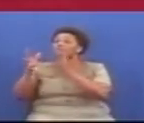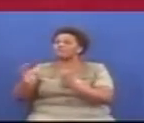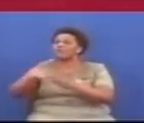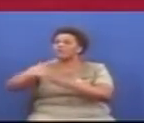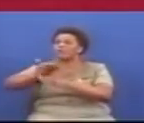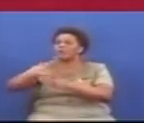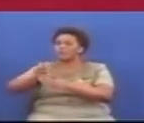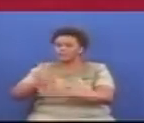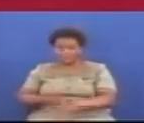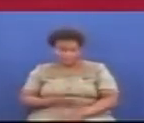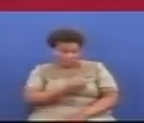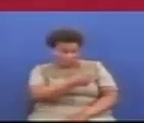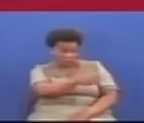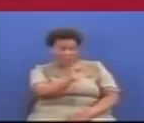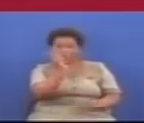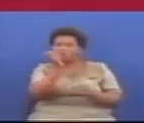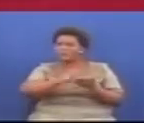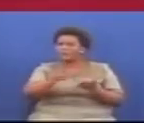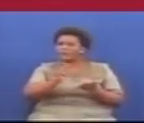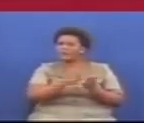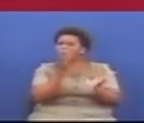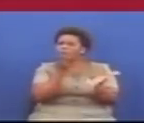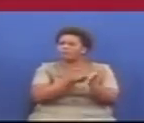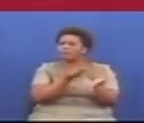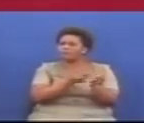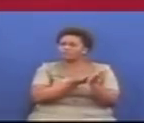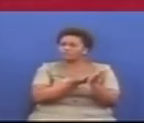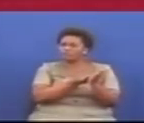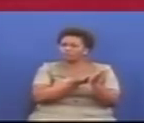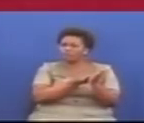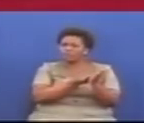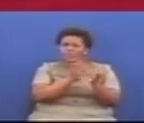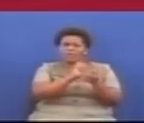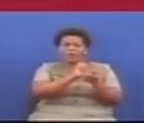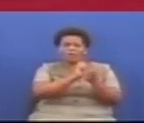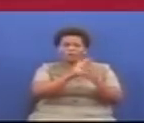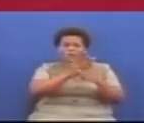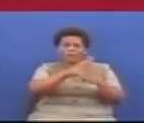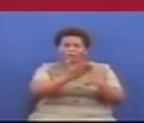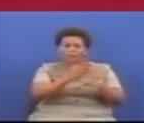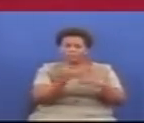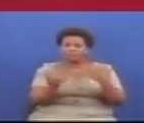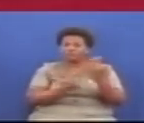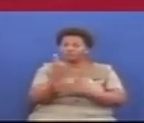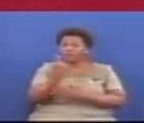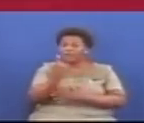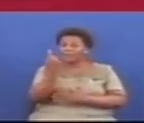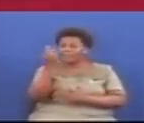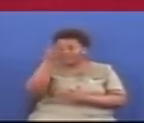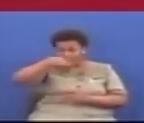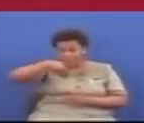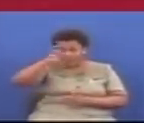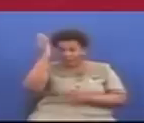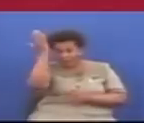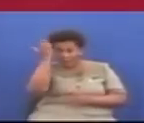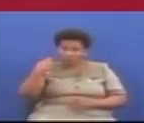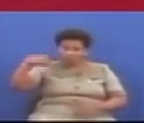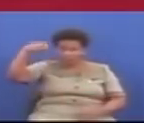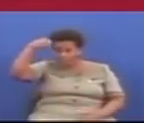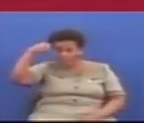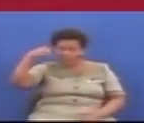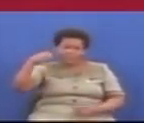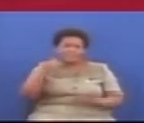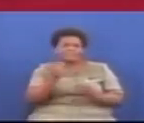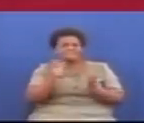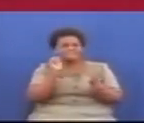la mradi na kuomba fedha kutoka serikali ya Uholanzi ili kuboresha chuo, ambapo vifaa vyenye thamani ya shilingi milioni 70 vilipatikana na kusaidia